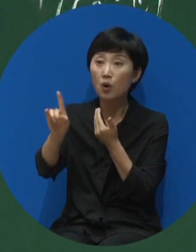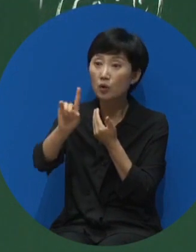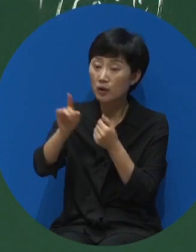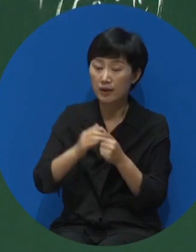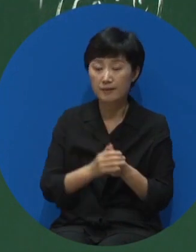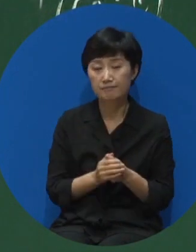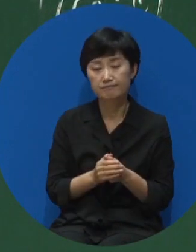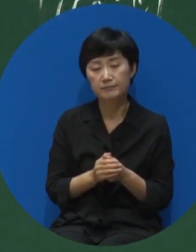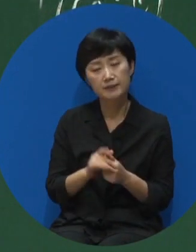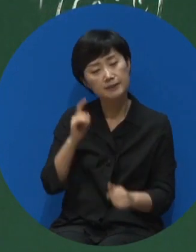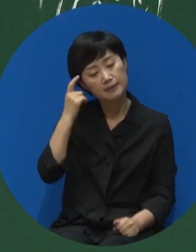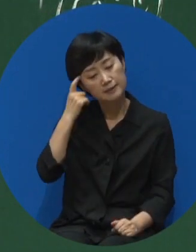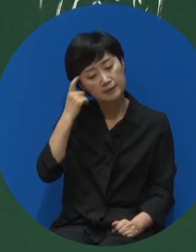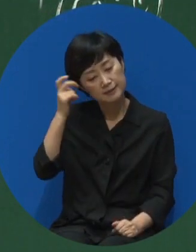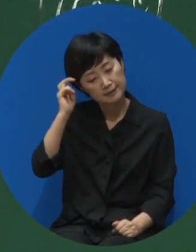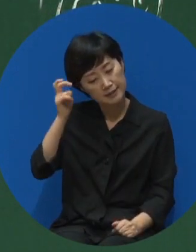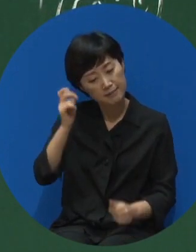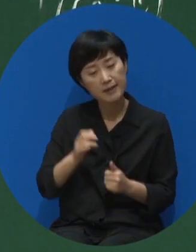그때는